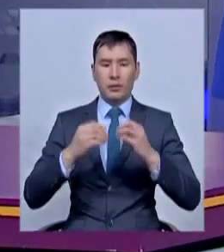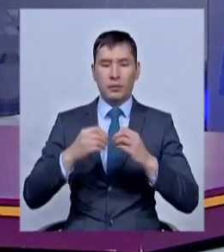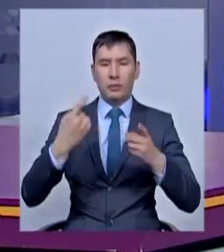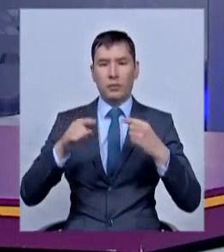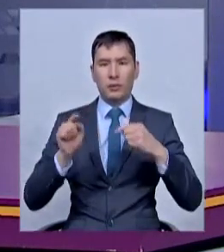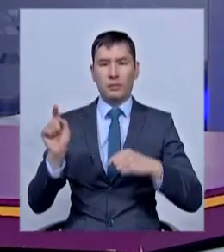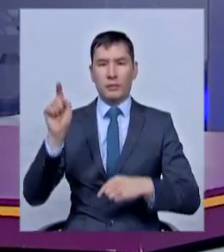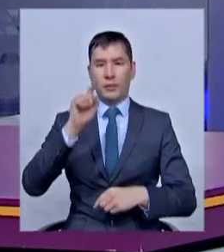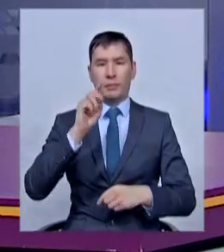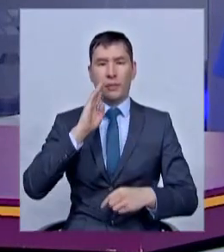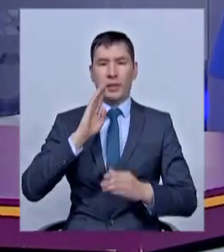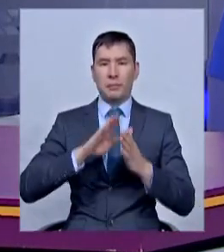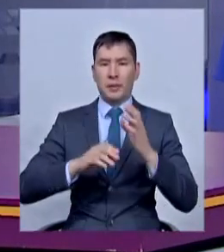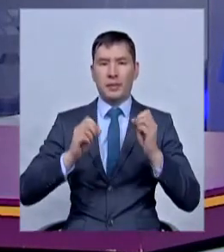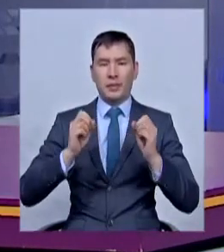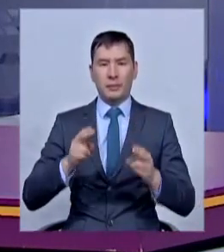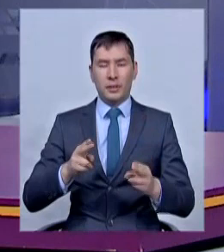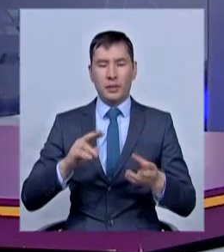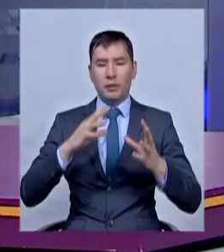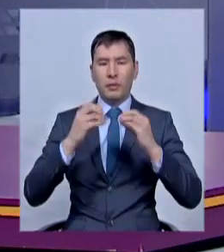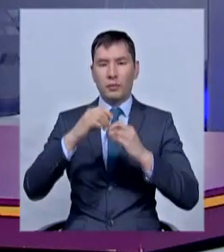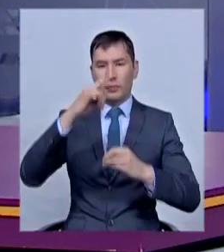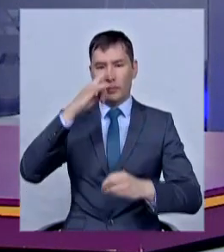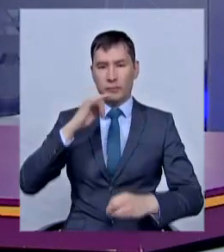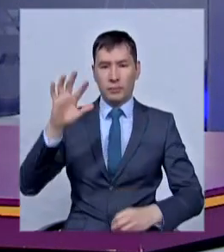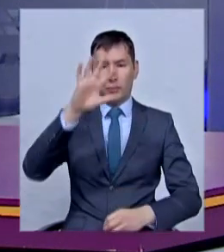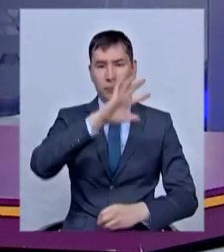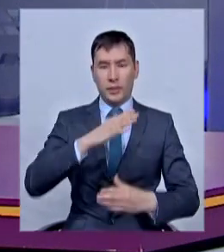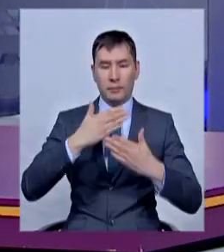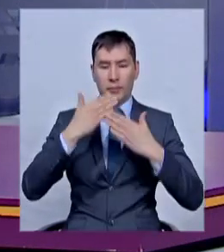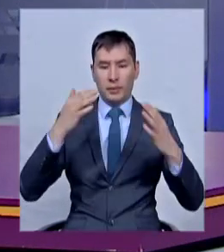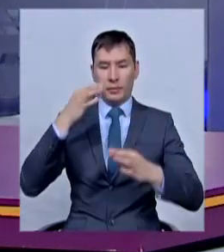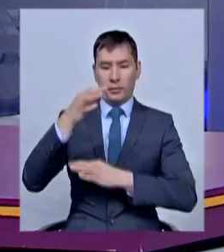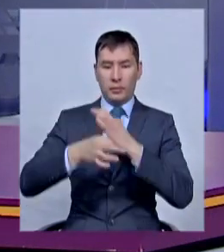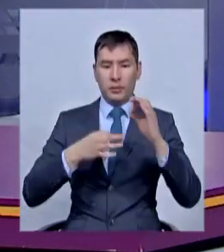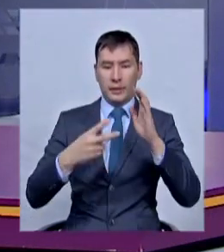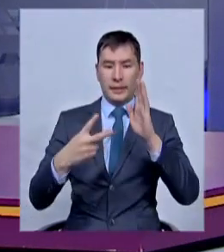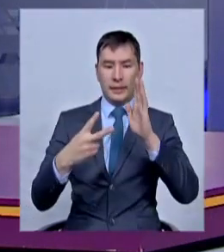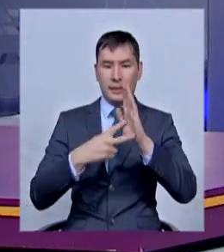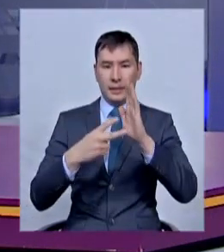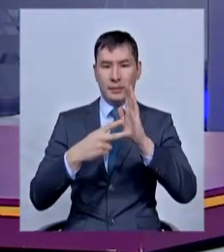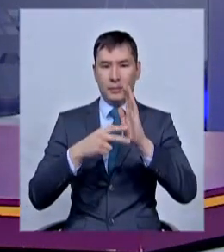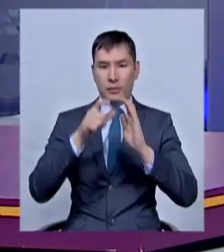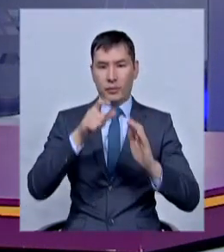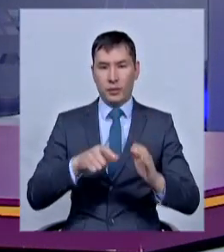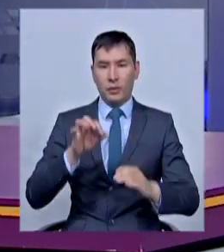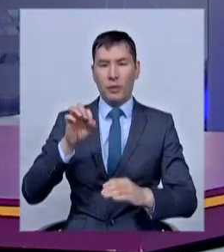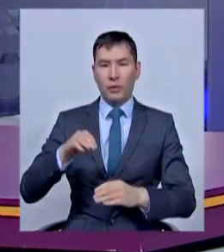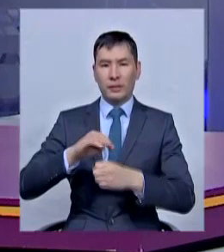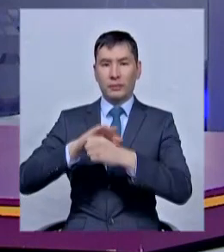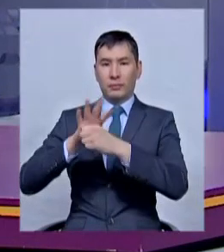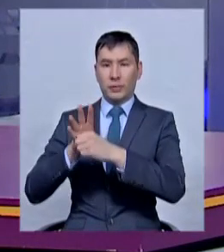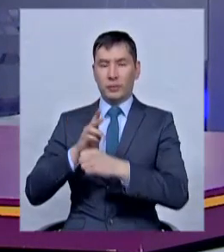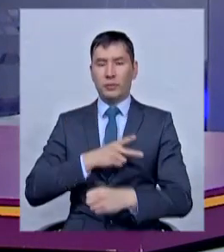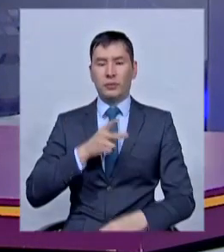әзірше қауіпсіз. Ал жалпы республика бойынша соңғы тәулікте 7 адам вирустық кесірінен көз жұмды. Тағы бір